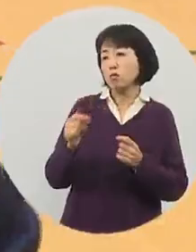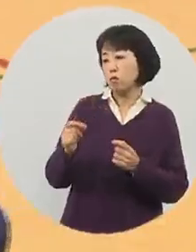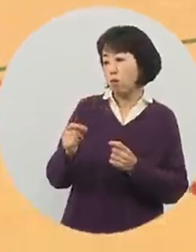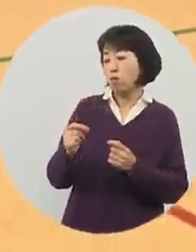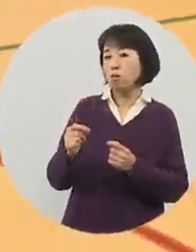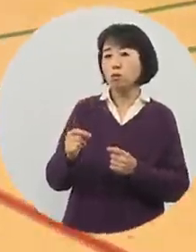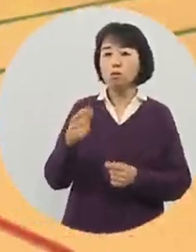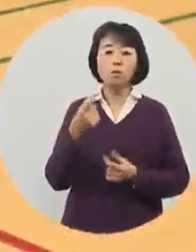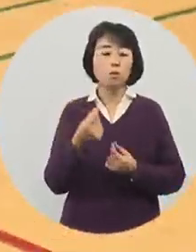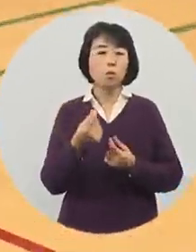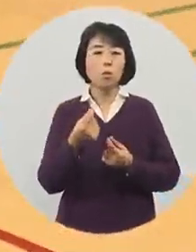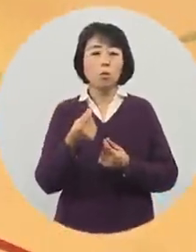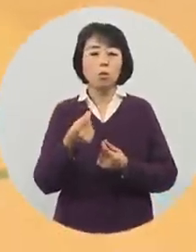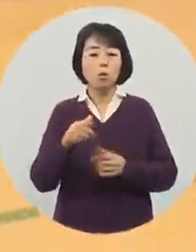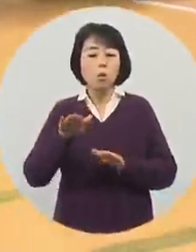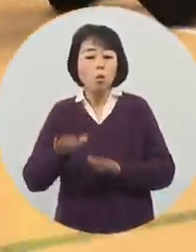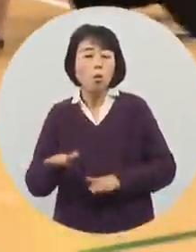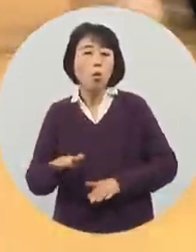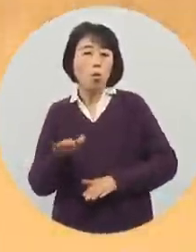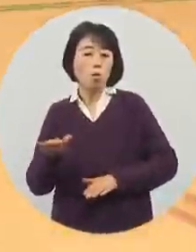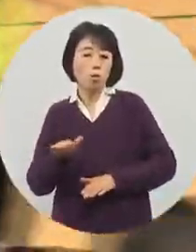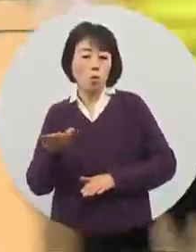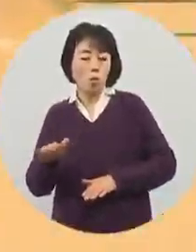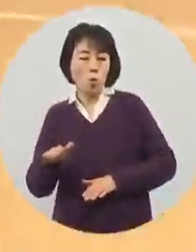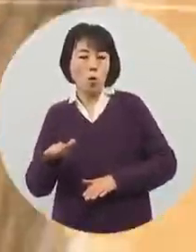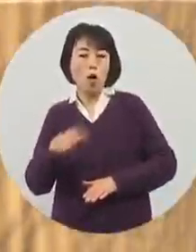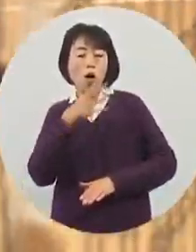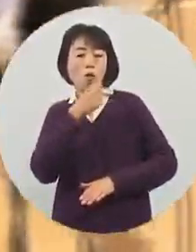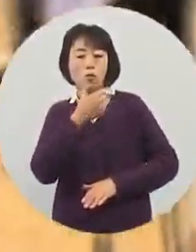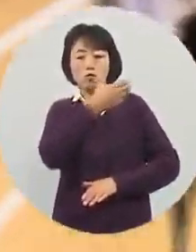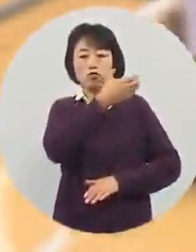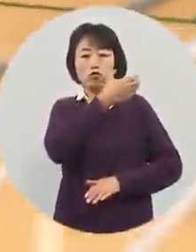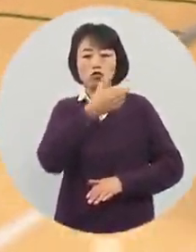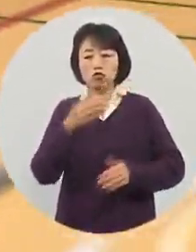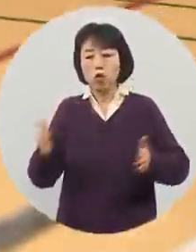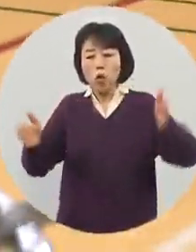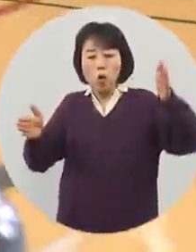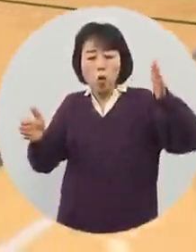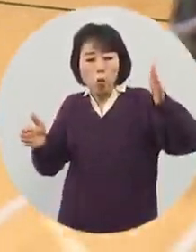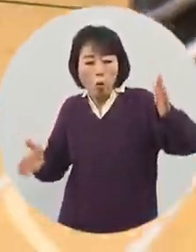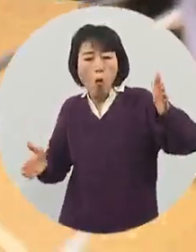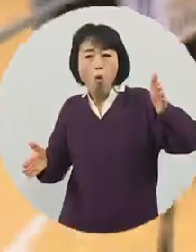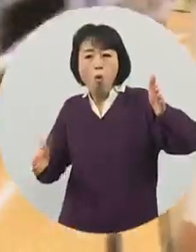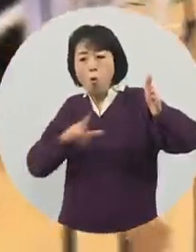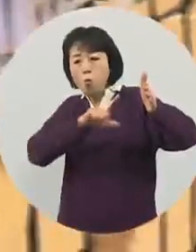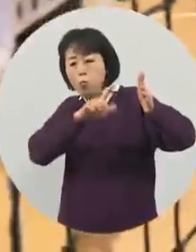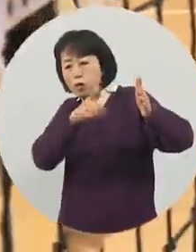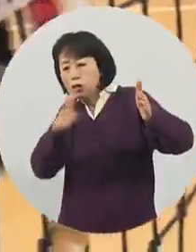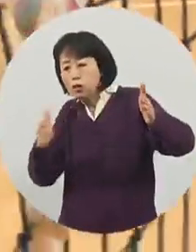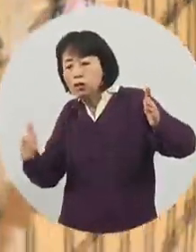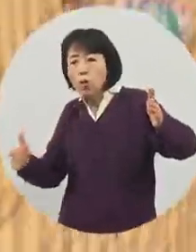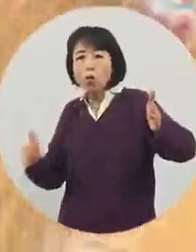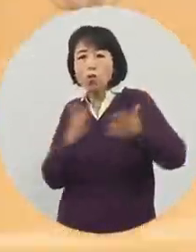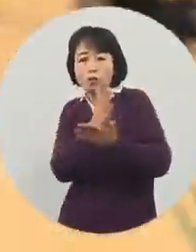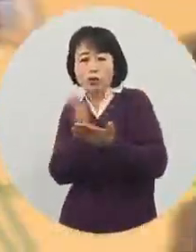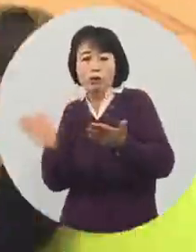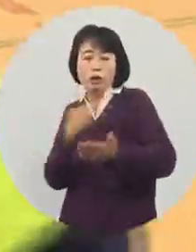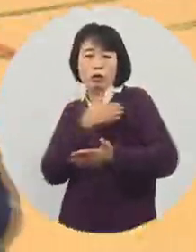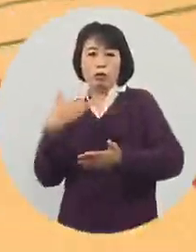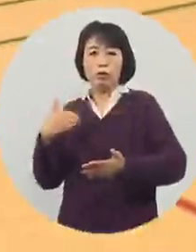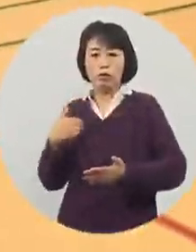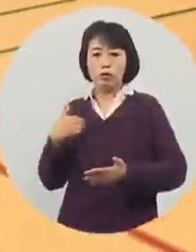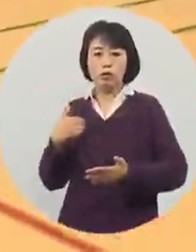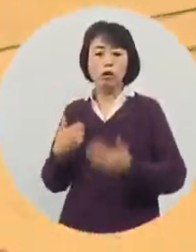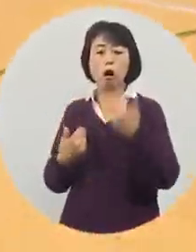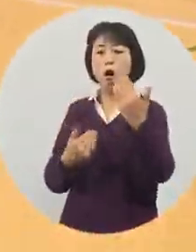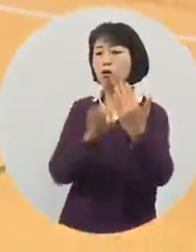から90代の方でも、どなたでもできる。 そうですよね、今90代の方サーブ打ちましたけど、相手チームまだね小